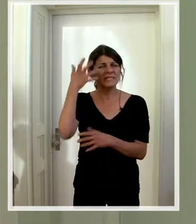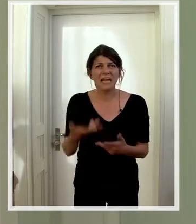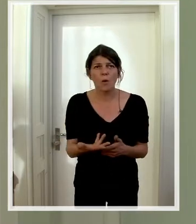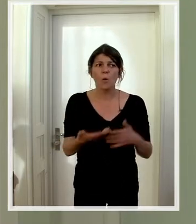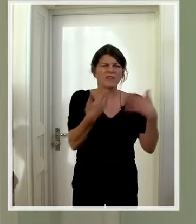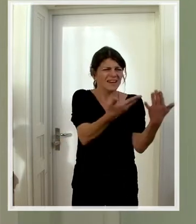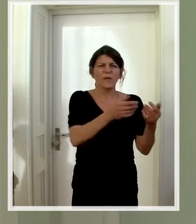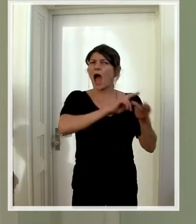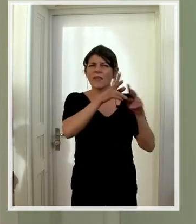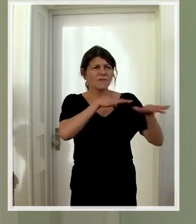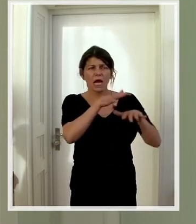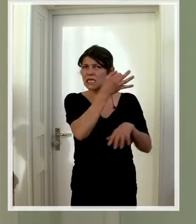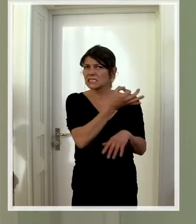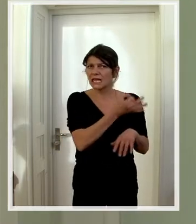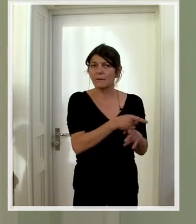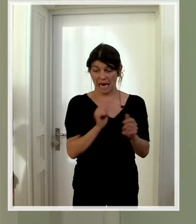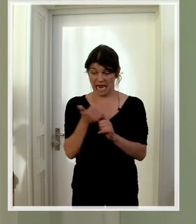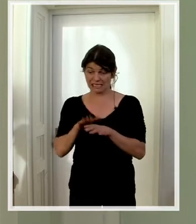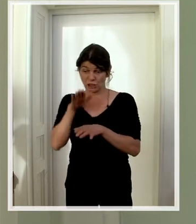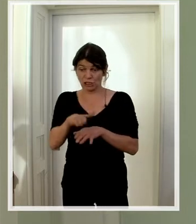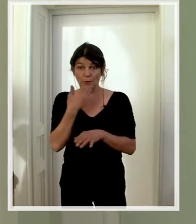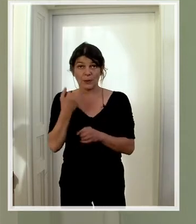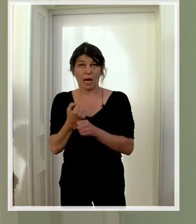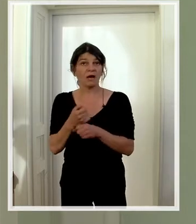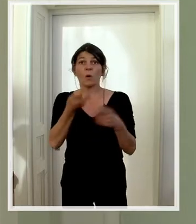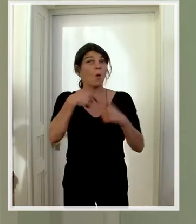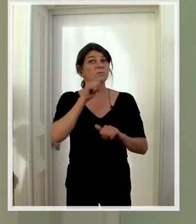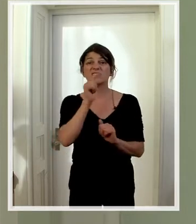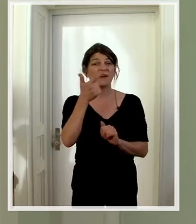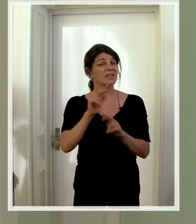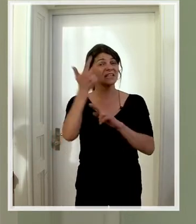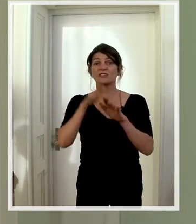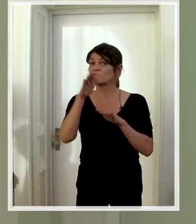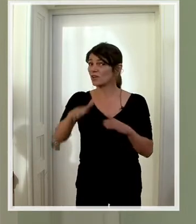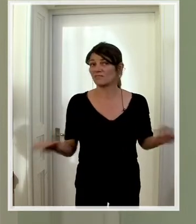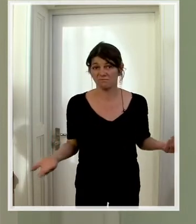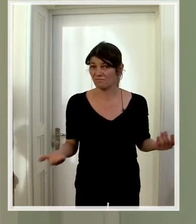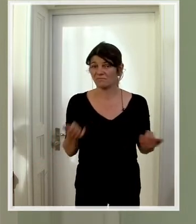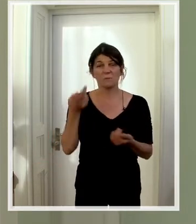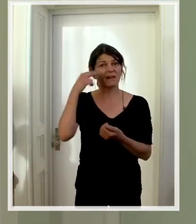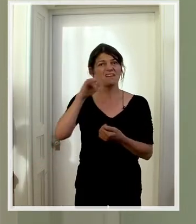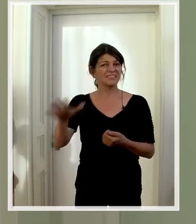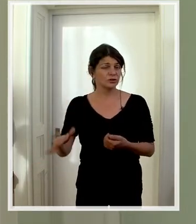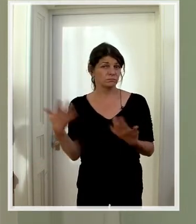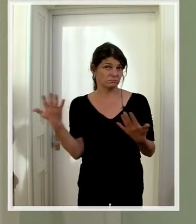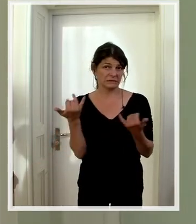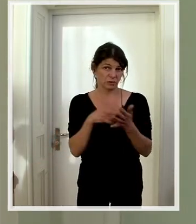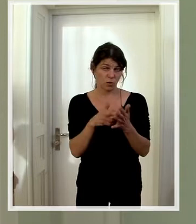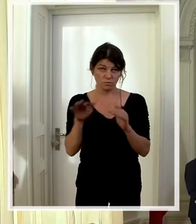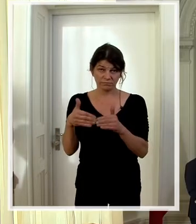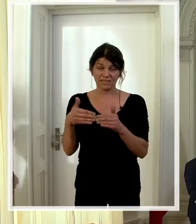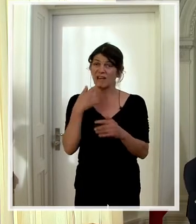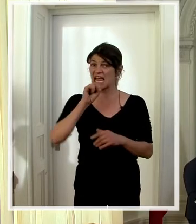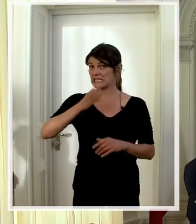oder andere Verkehrsträger. Aber wenn wir den ersten Schritt nicht machen, würden wir nie einen zweiten und einen dritten machen. Daniel Risch, dazu noch. S-Bahn